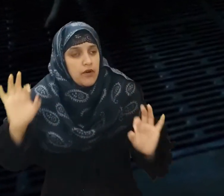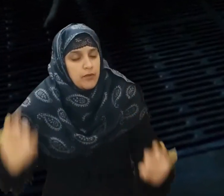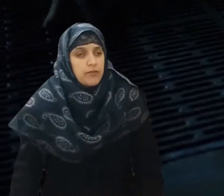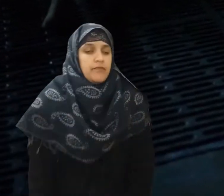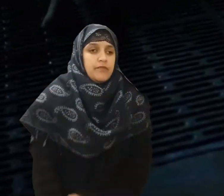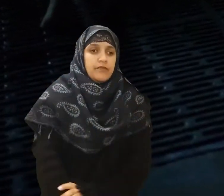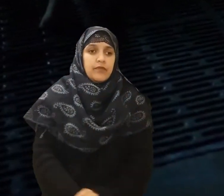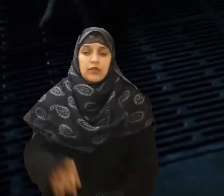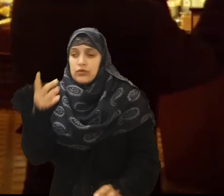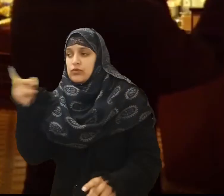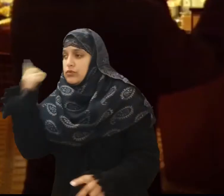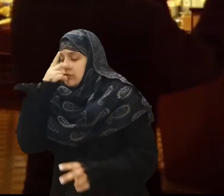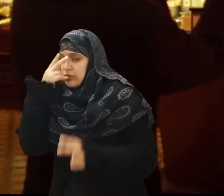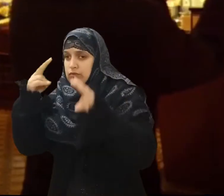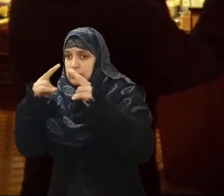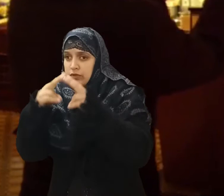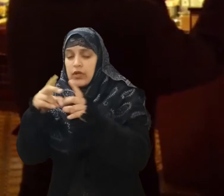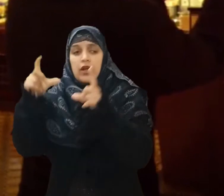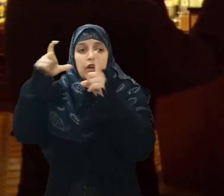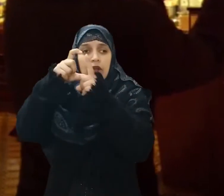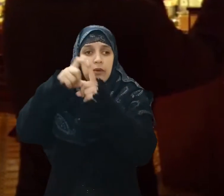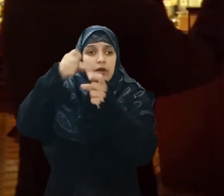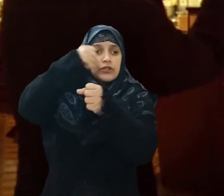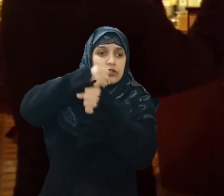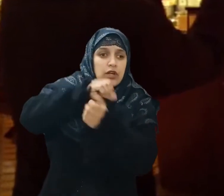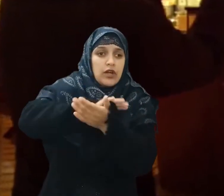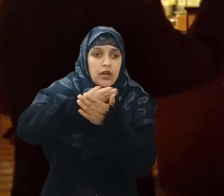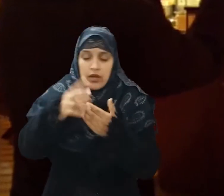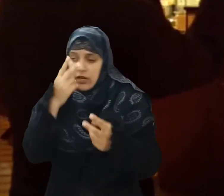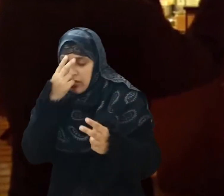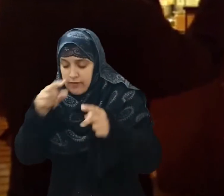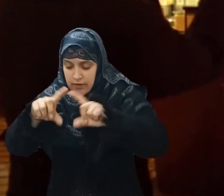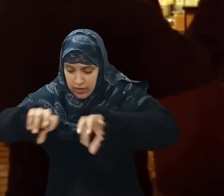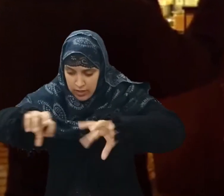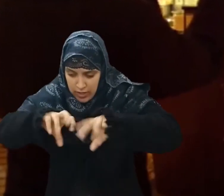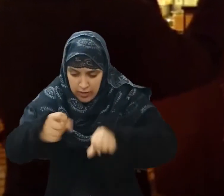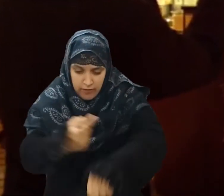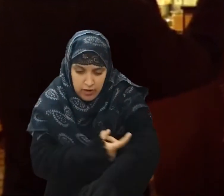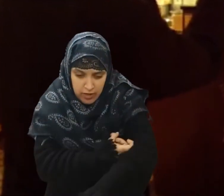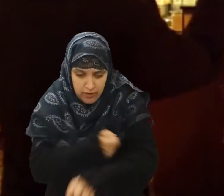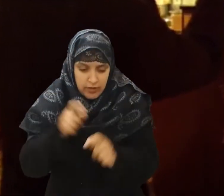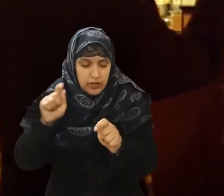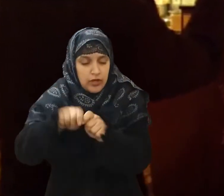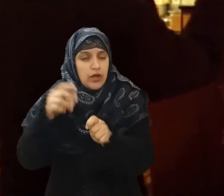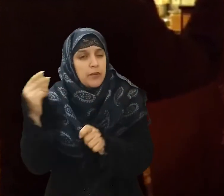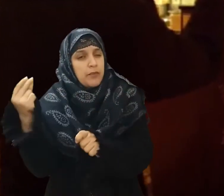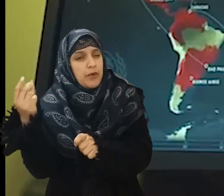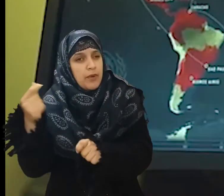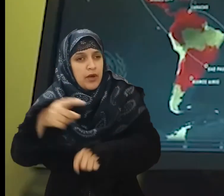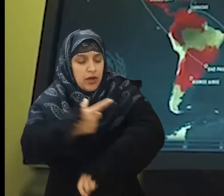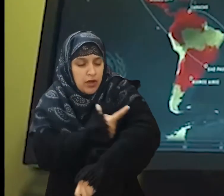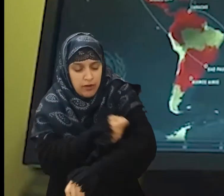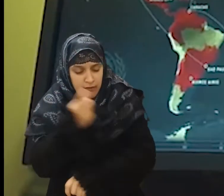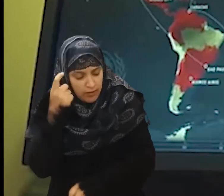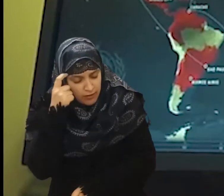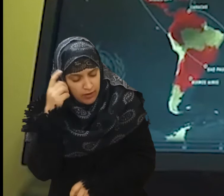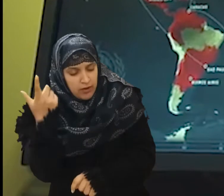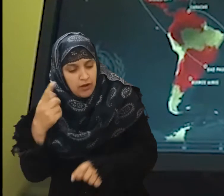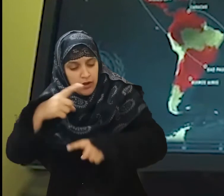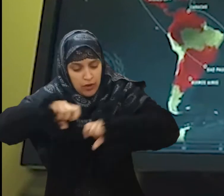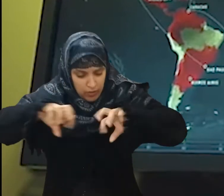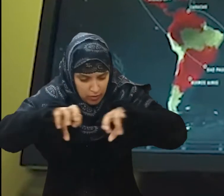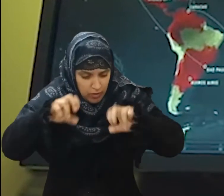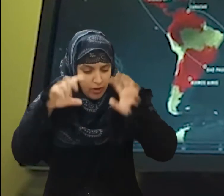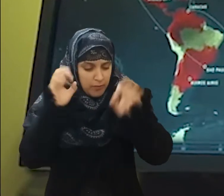سے وہ بزنس ٹرپ پہ آئی ہوئی عورت ملاقات کرتی ہے۔ اس طرح یہ وائرس ایک چمگادڑ سے